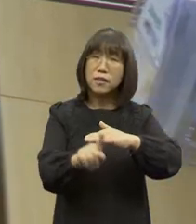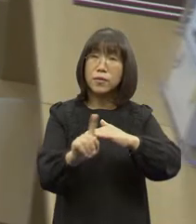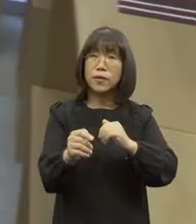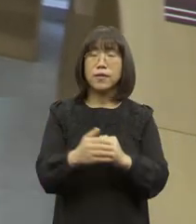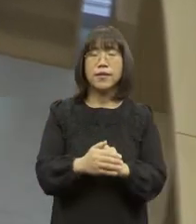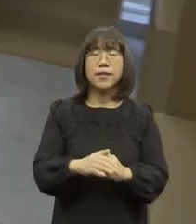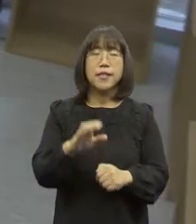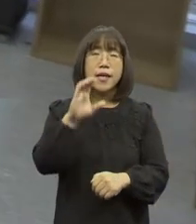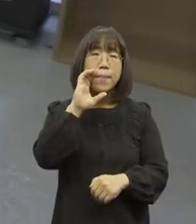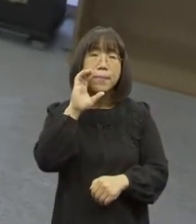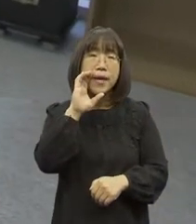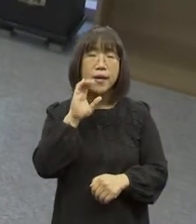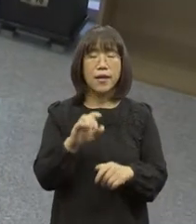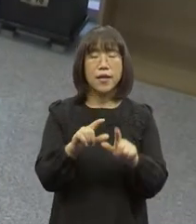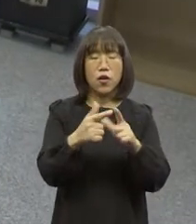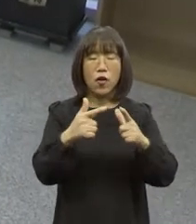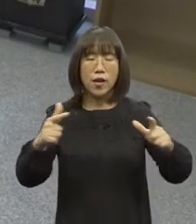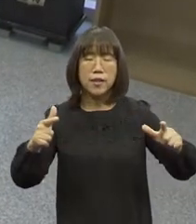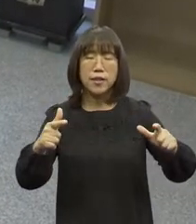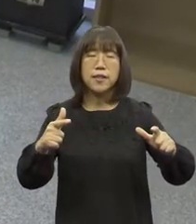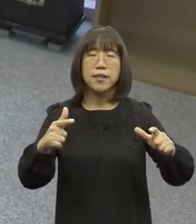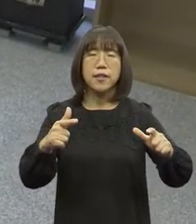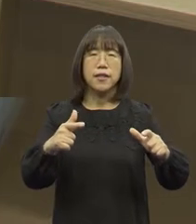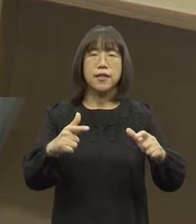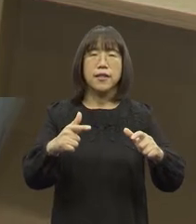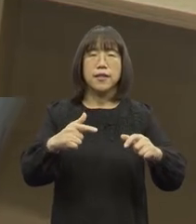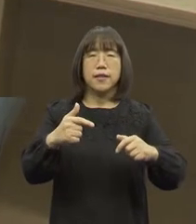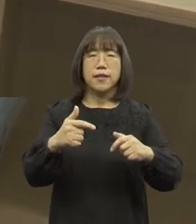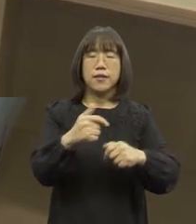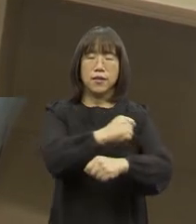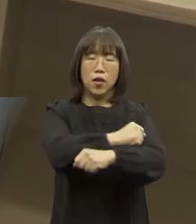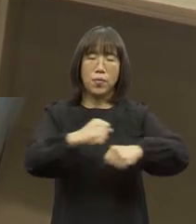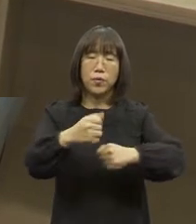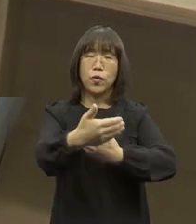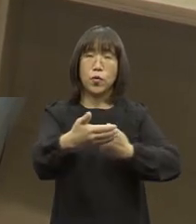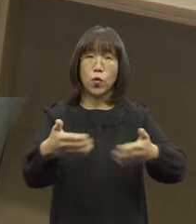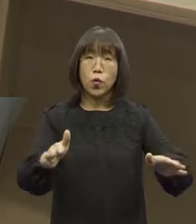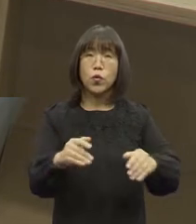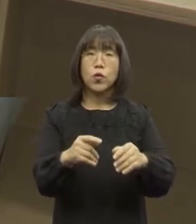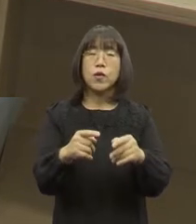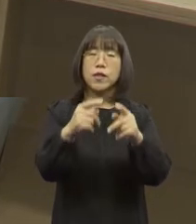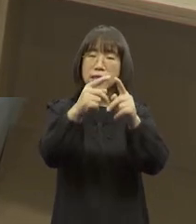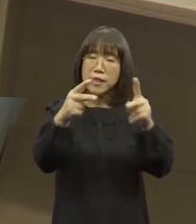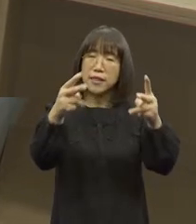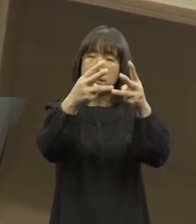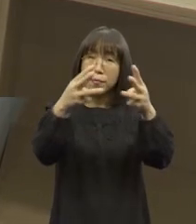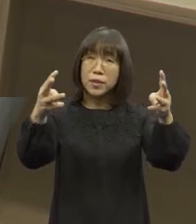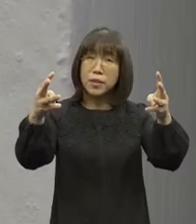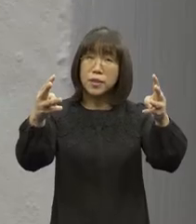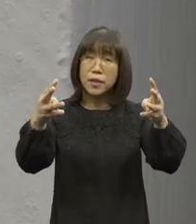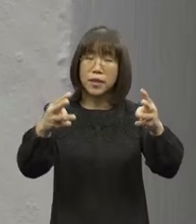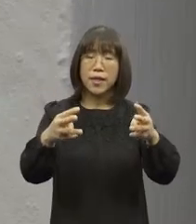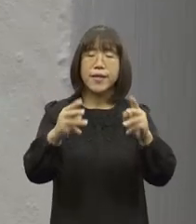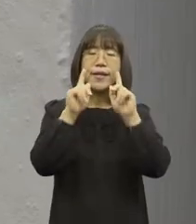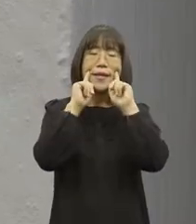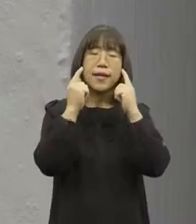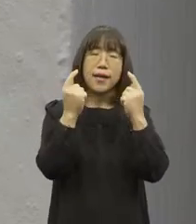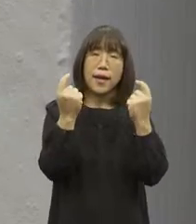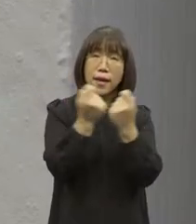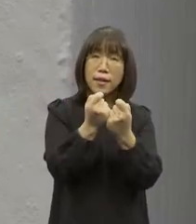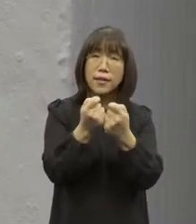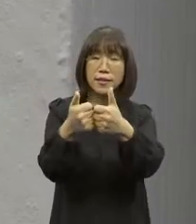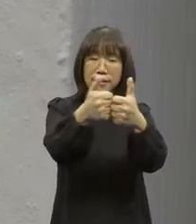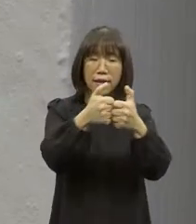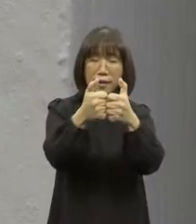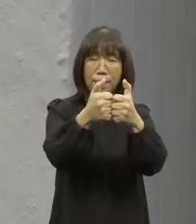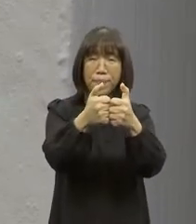1층에는 카페와 다목적실 등 문화 효 개 공 가능 지상 2층과 3층에는 집단 개인